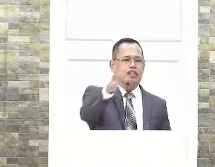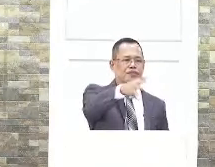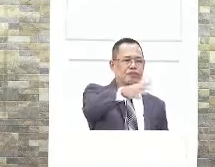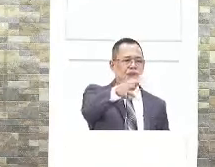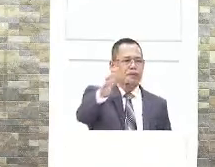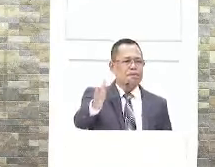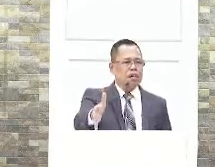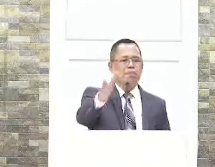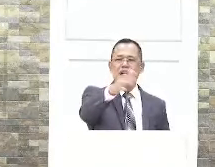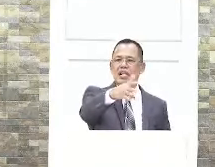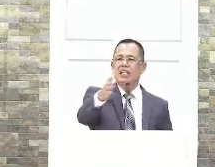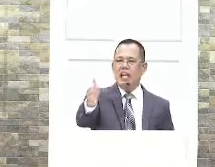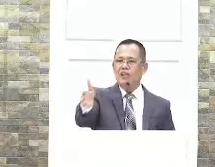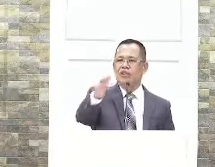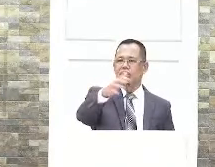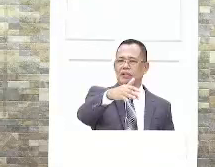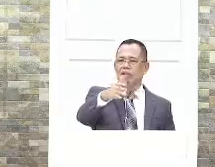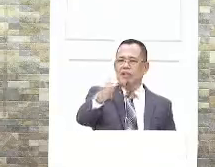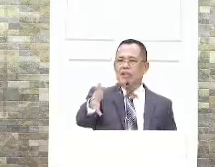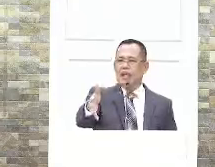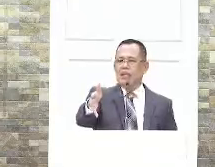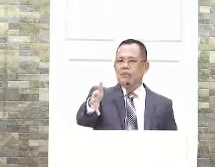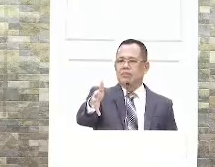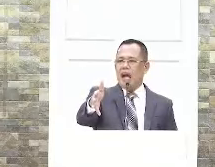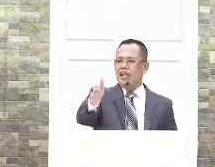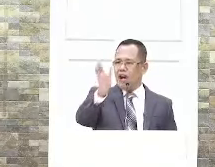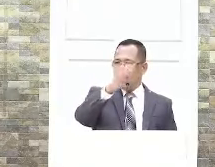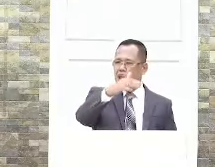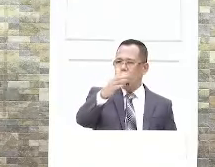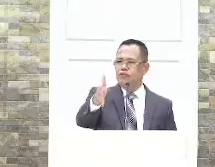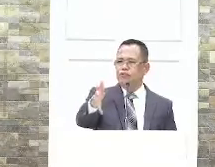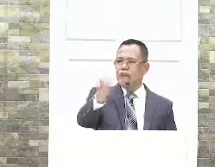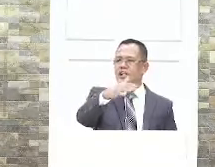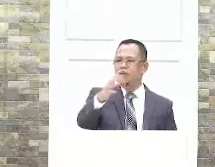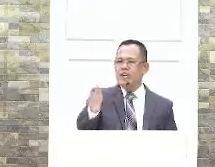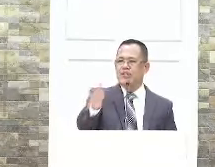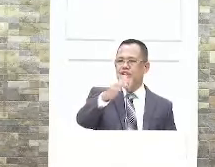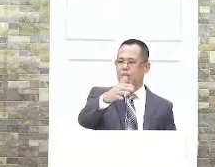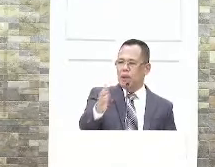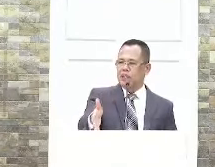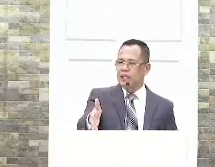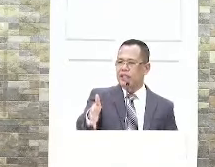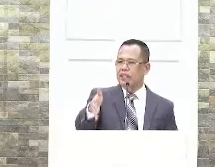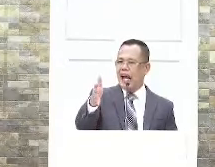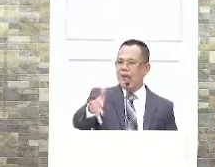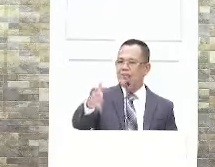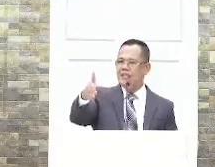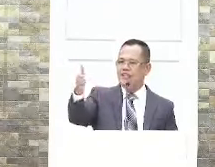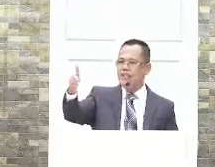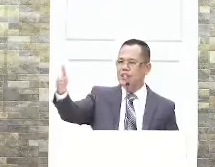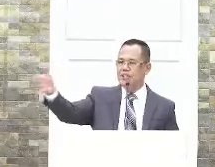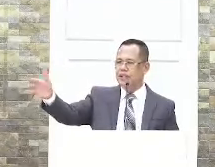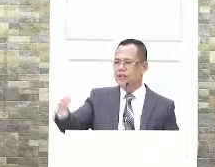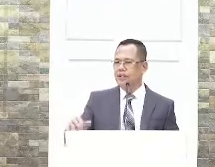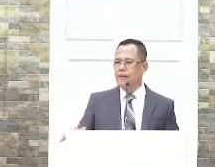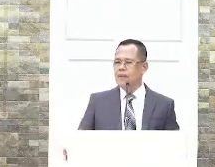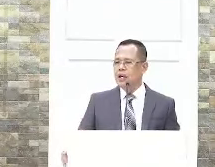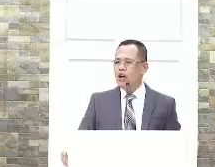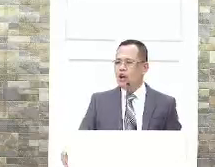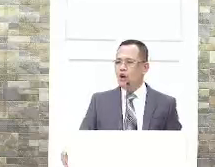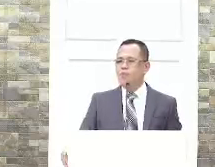selective pinipili nila iyon now I I have many reasons mga kaptid thousands of